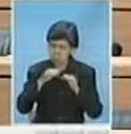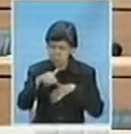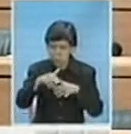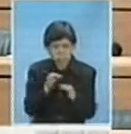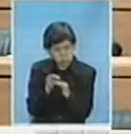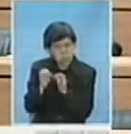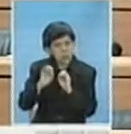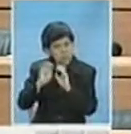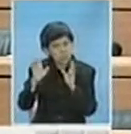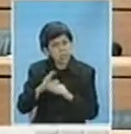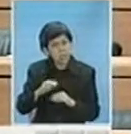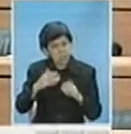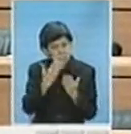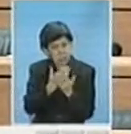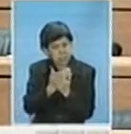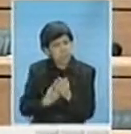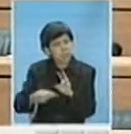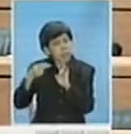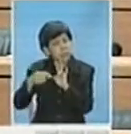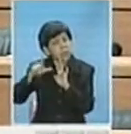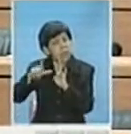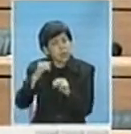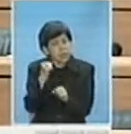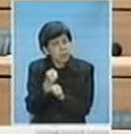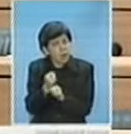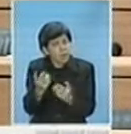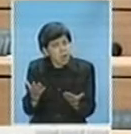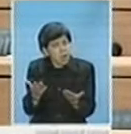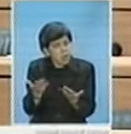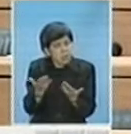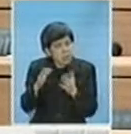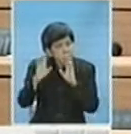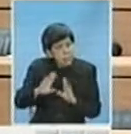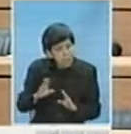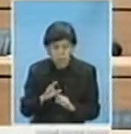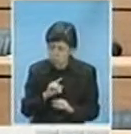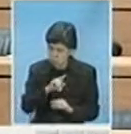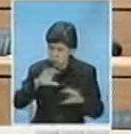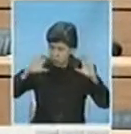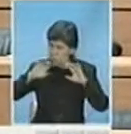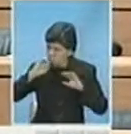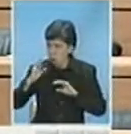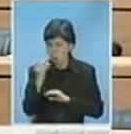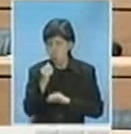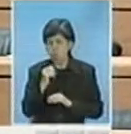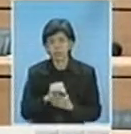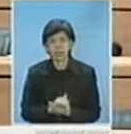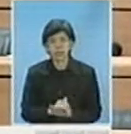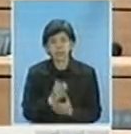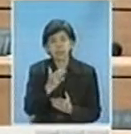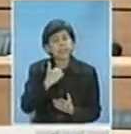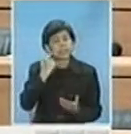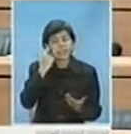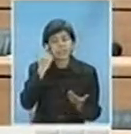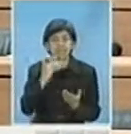นในวันนี้ว่าอีก 70,000 ล้านนั้นจะลงไปที่ไหนมีความชัดเจนอย่างไรโดยเร็วที่สุดท่านอาจจะไม่ส